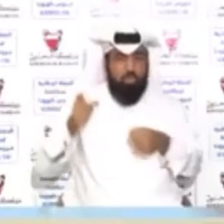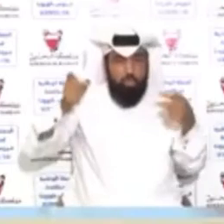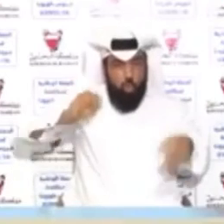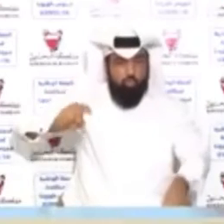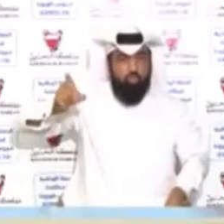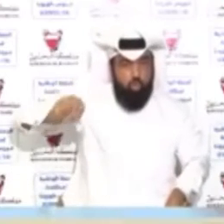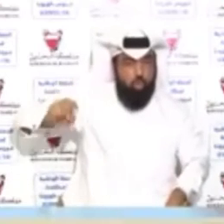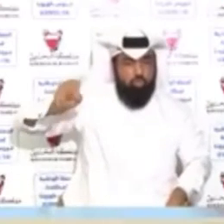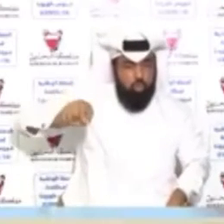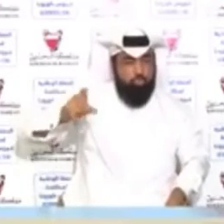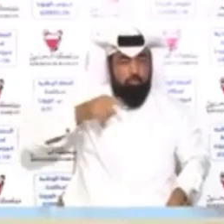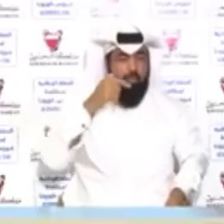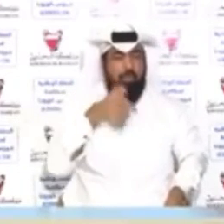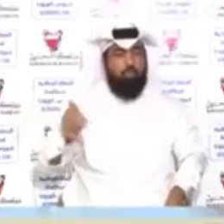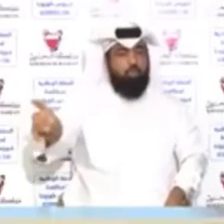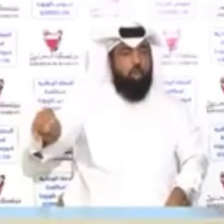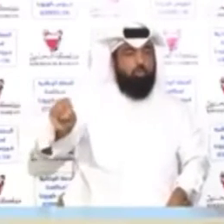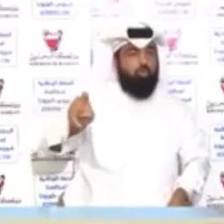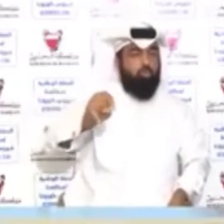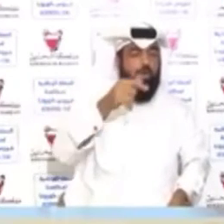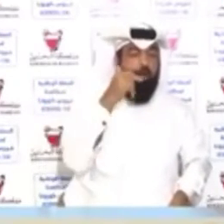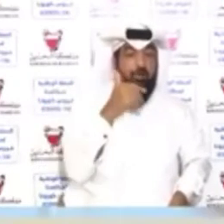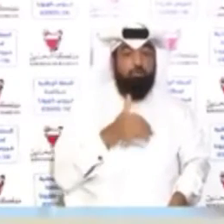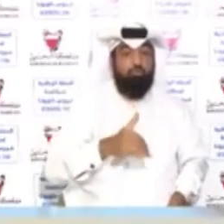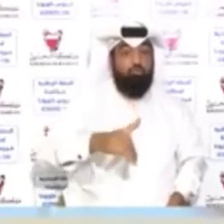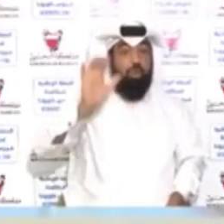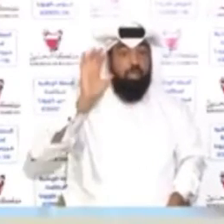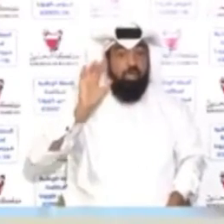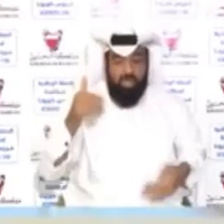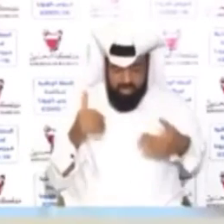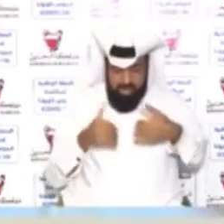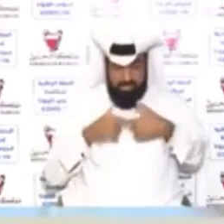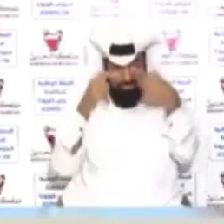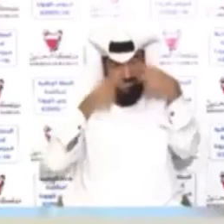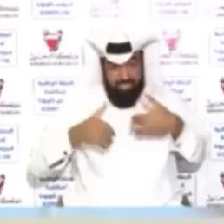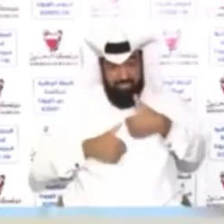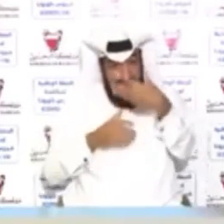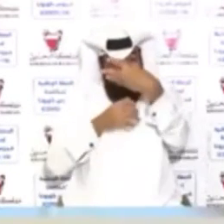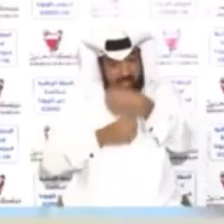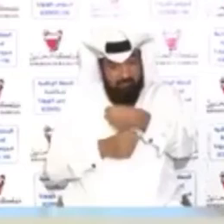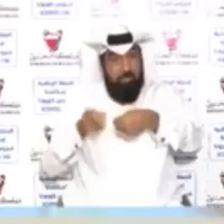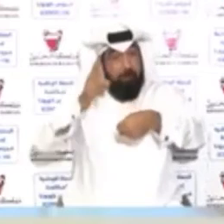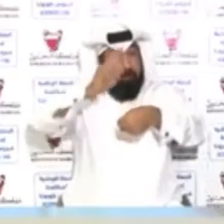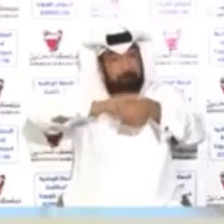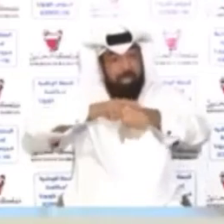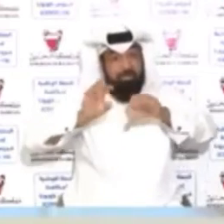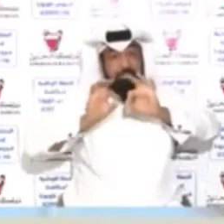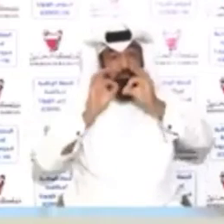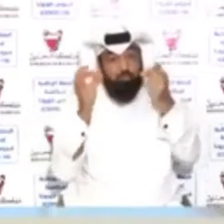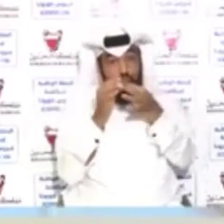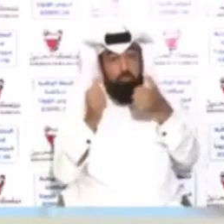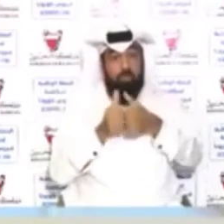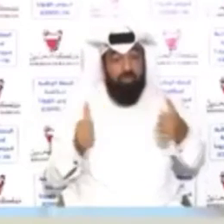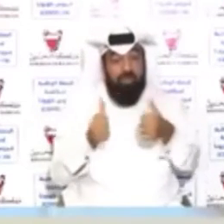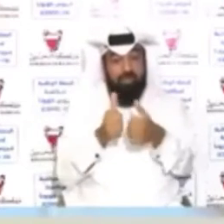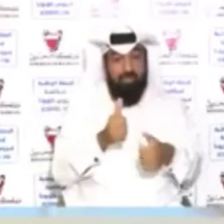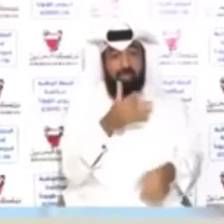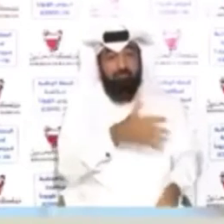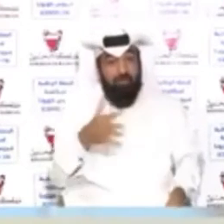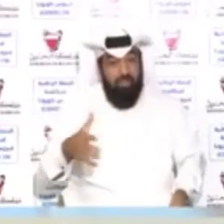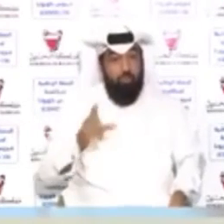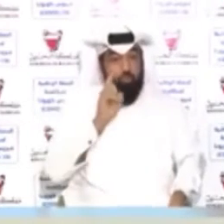اليومية وتدرب فيها أهل بيتك، هي للحفاظ أول شيء على صحتك وعلى صحة من حولك،